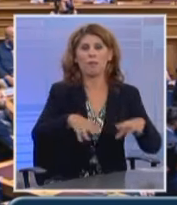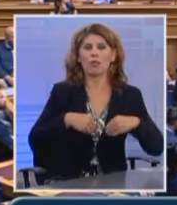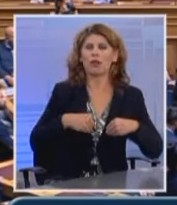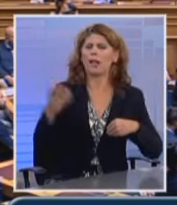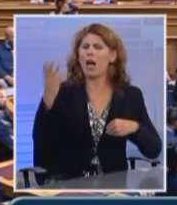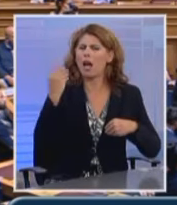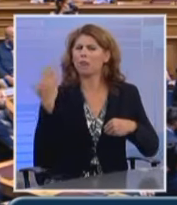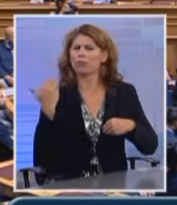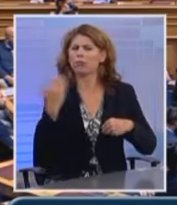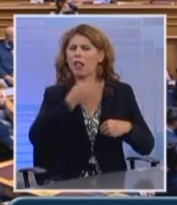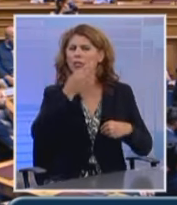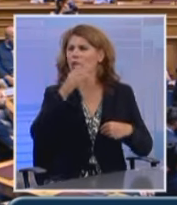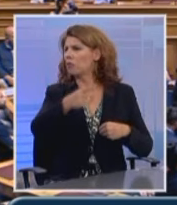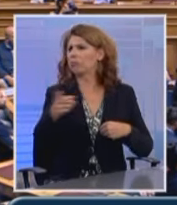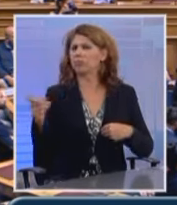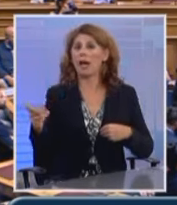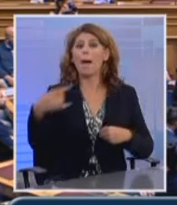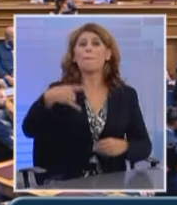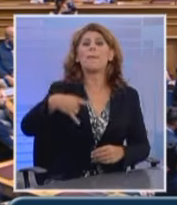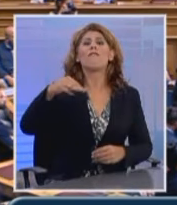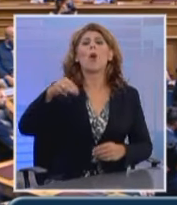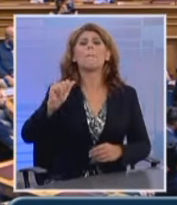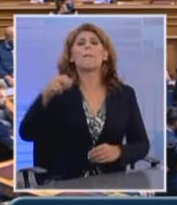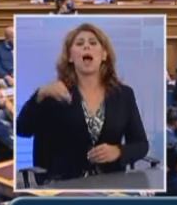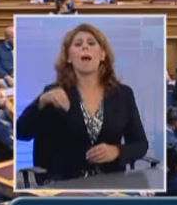εσάς, του Παύλου Μάμαλου,